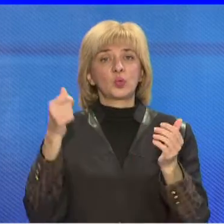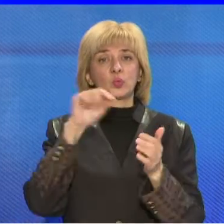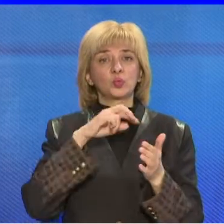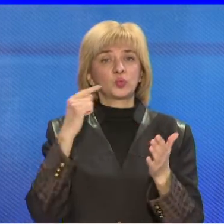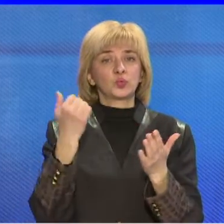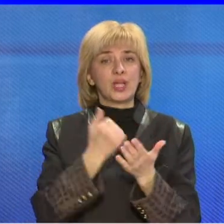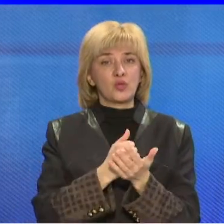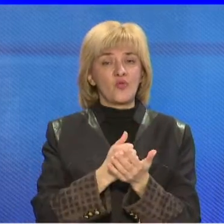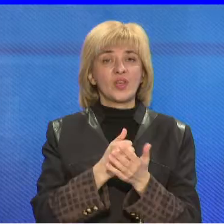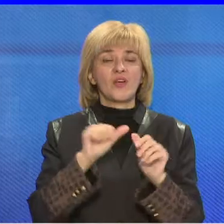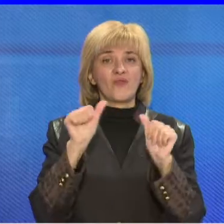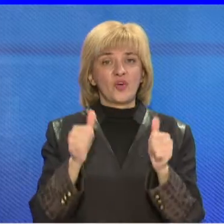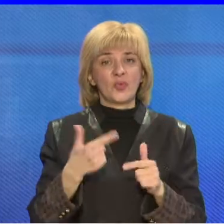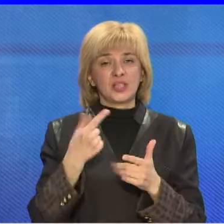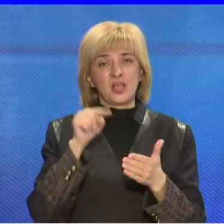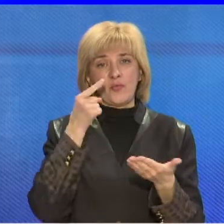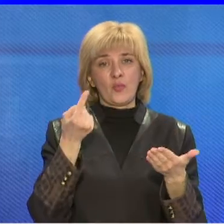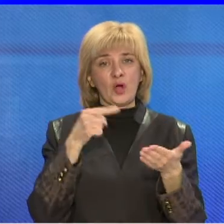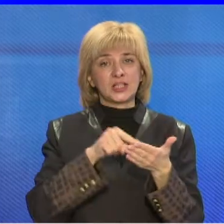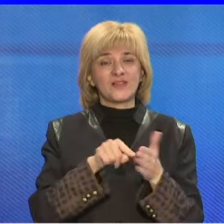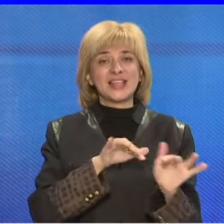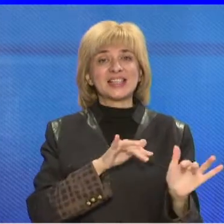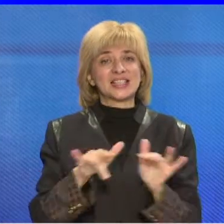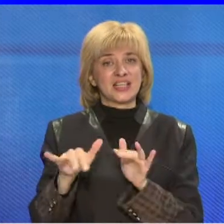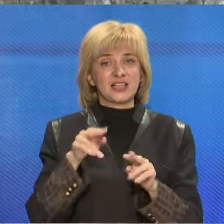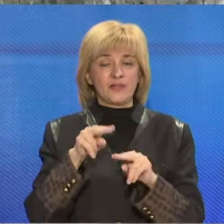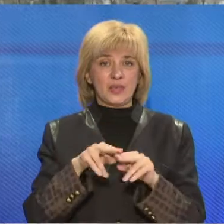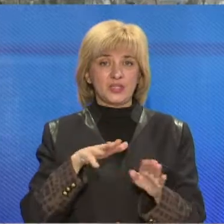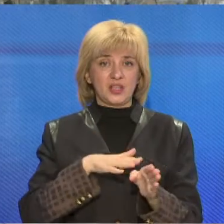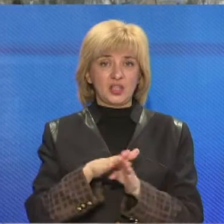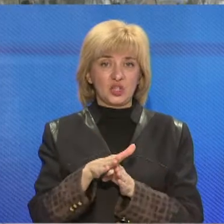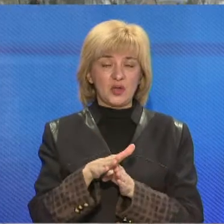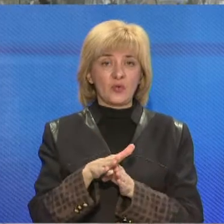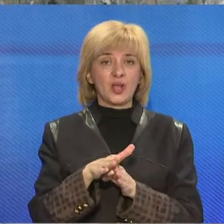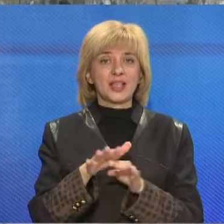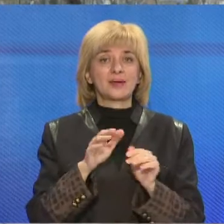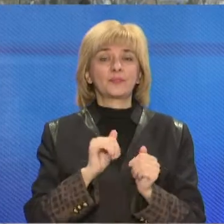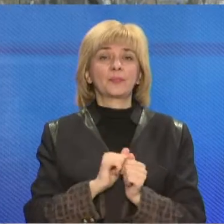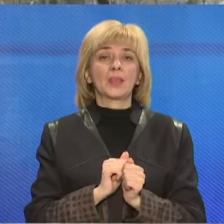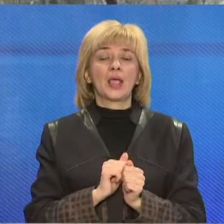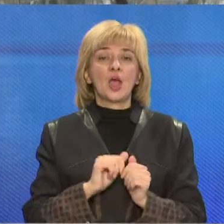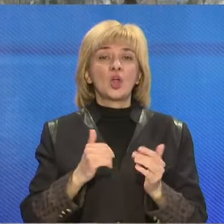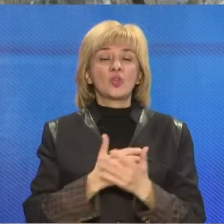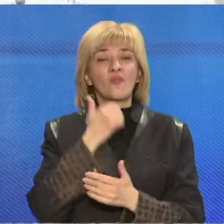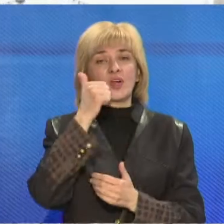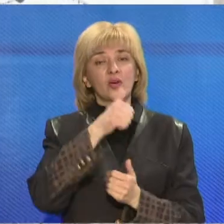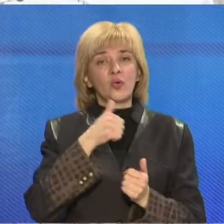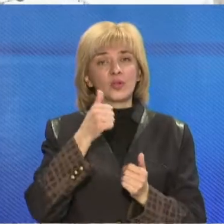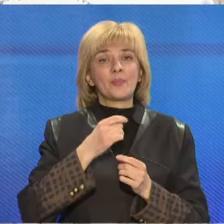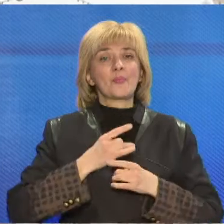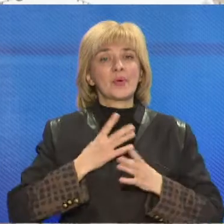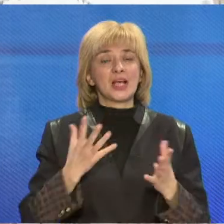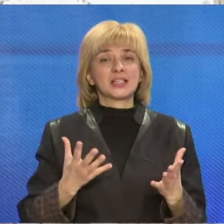вид діяльності, період і місце її ажитявлення. Новий год для одних – час святов, корпоративів